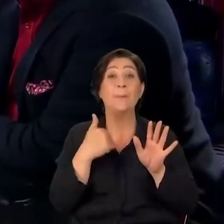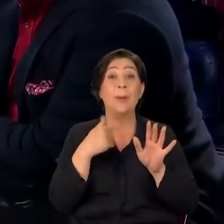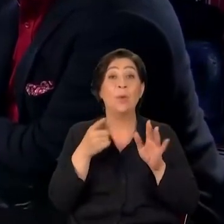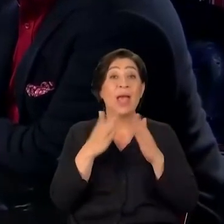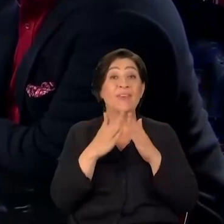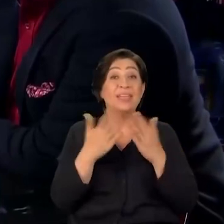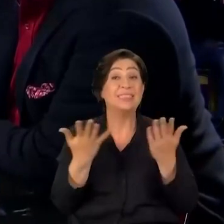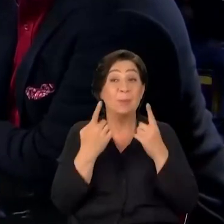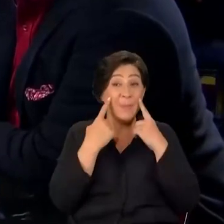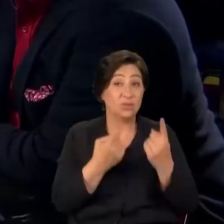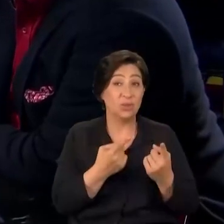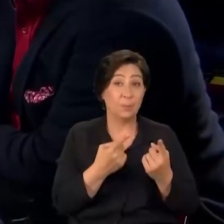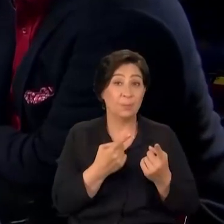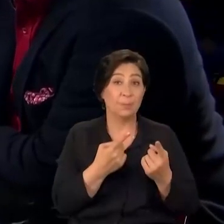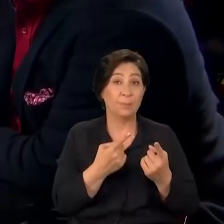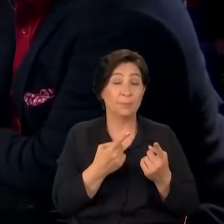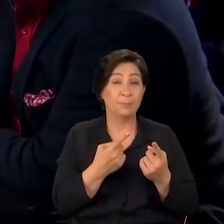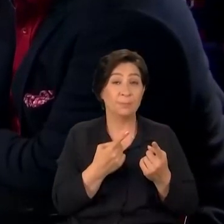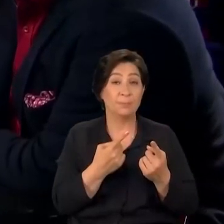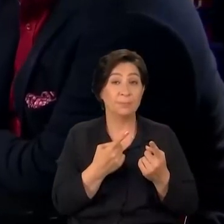değil. Ben bu eve nasıl bakacağım?